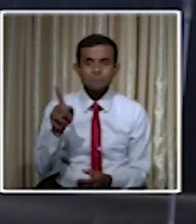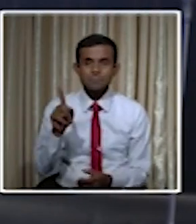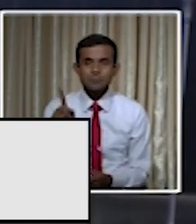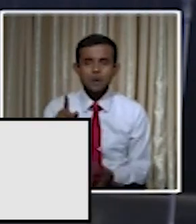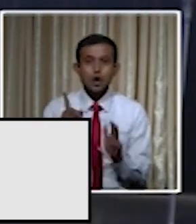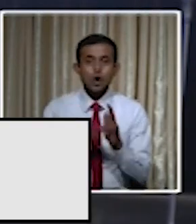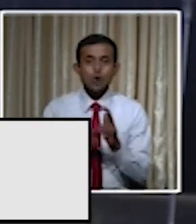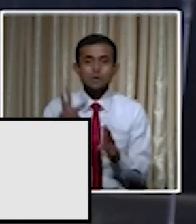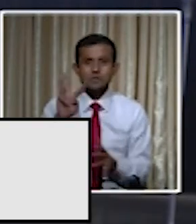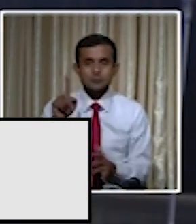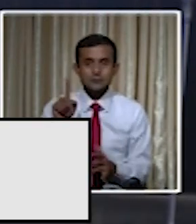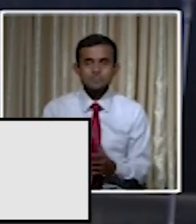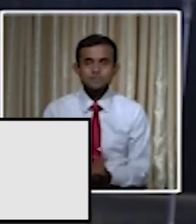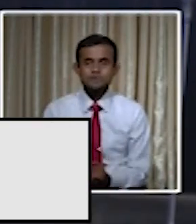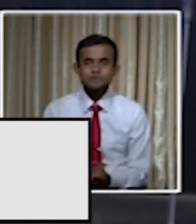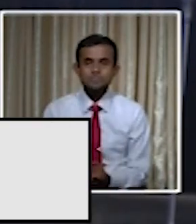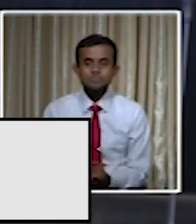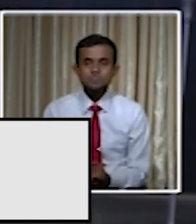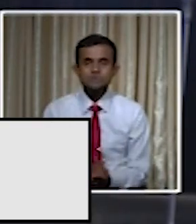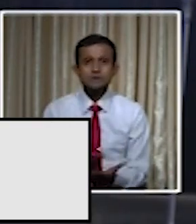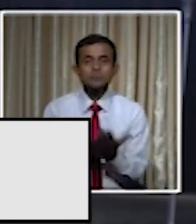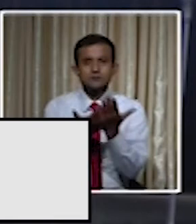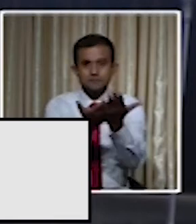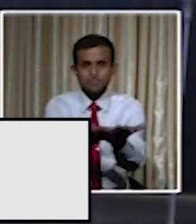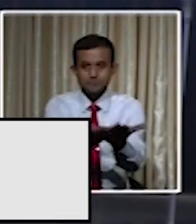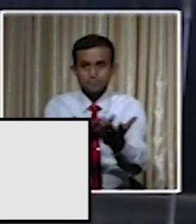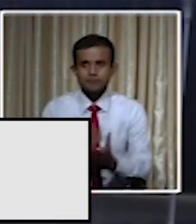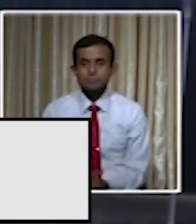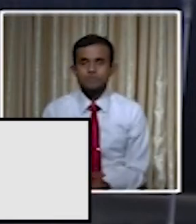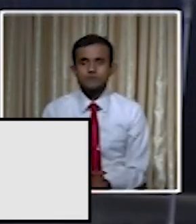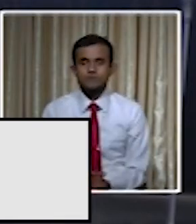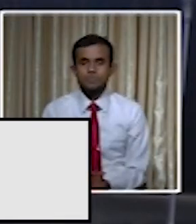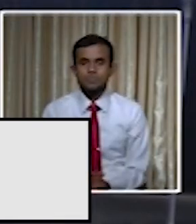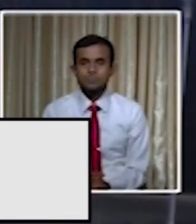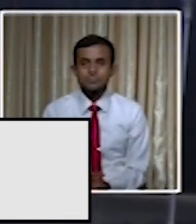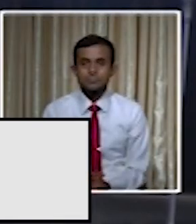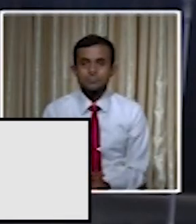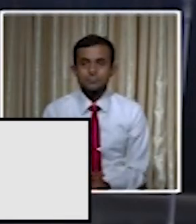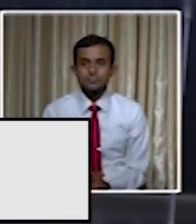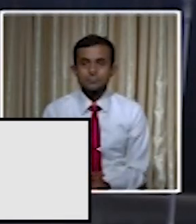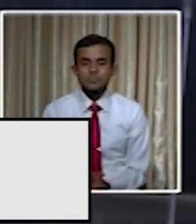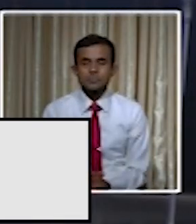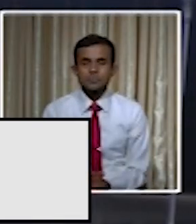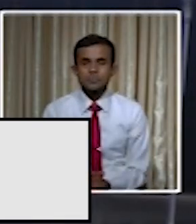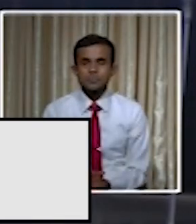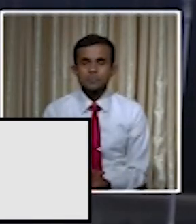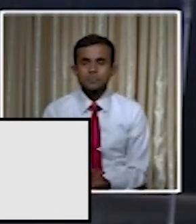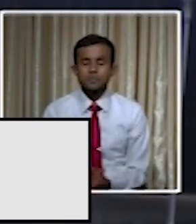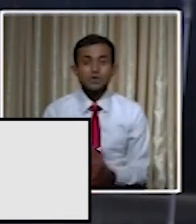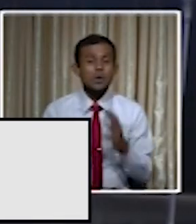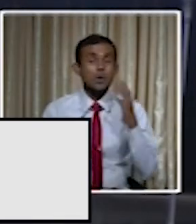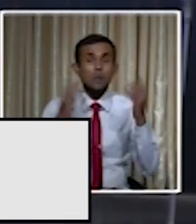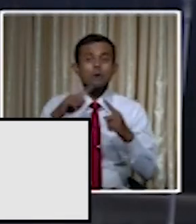செய்வது தமது கடமை என்று லசந்த அழகியவண்ண தெரிவித்துள்ளார். 2015 ஆண்டு முதல் இன்று வரை 233 சமையல்